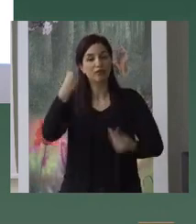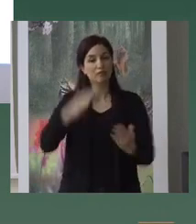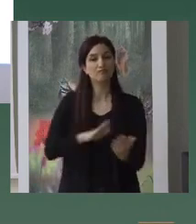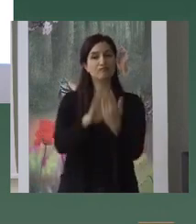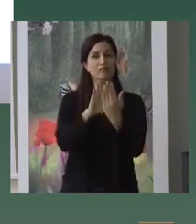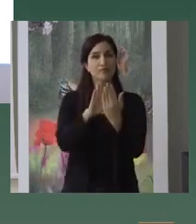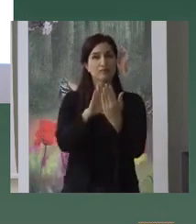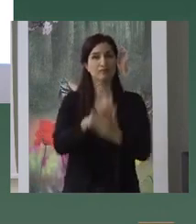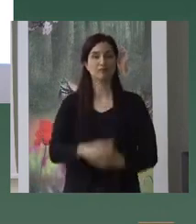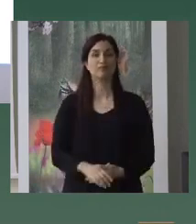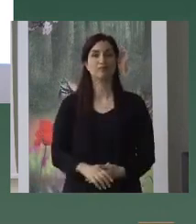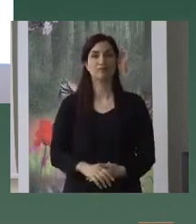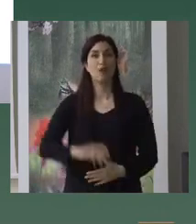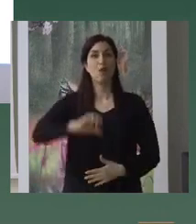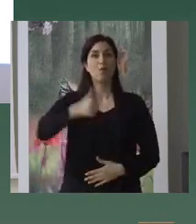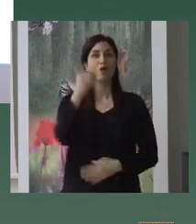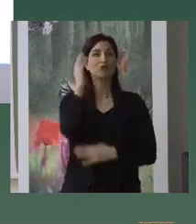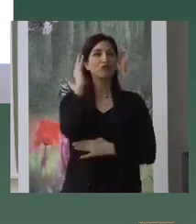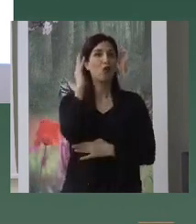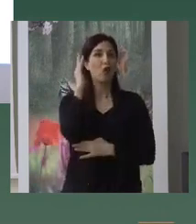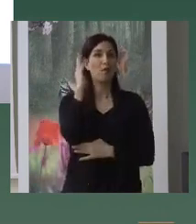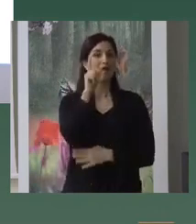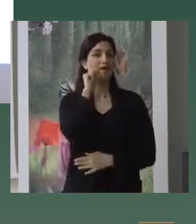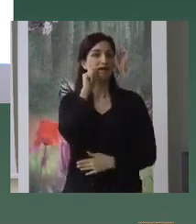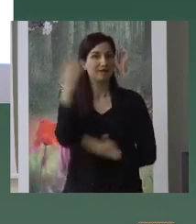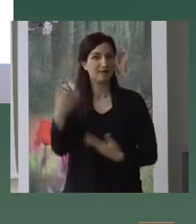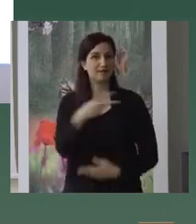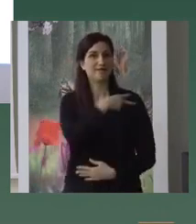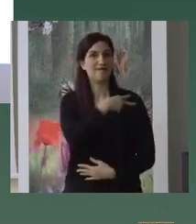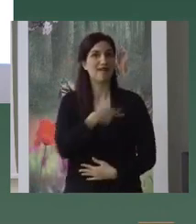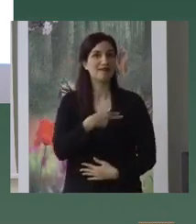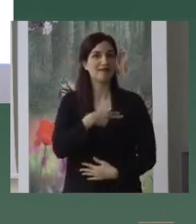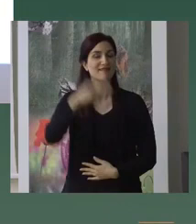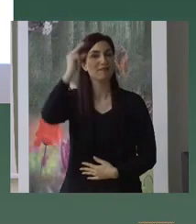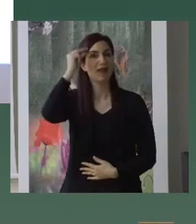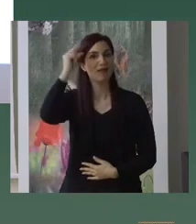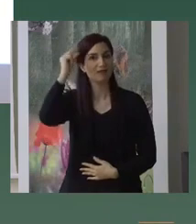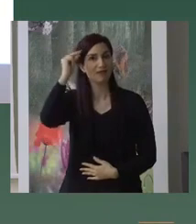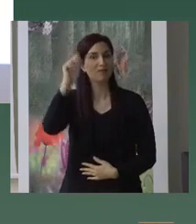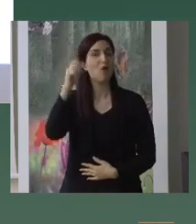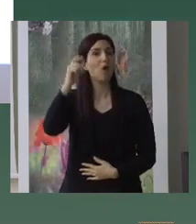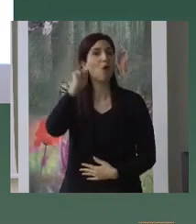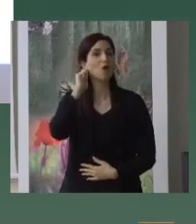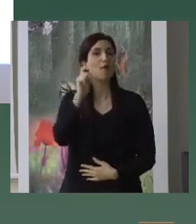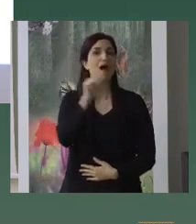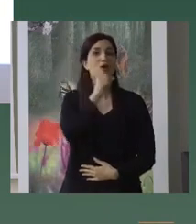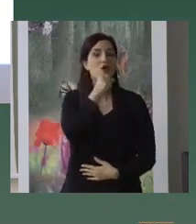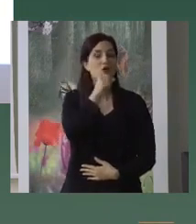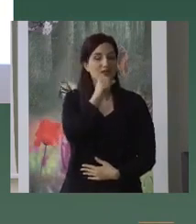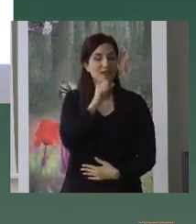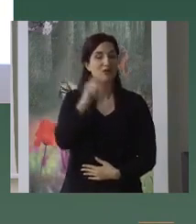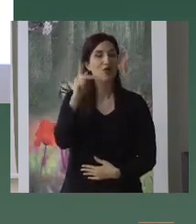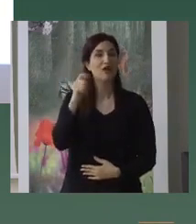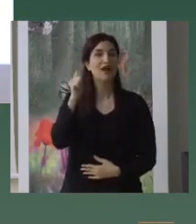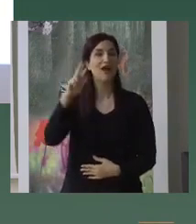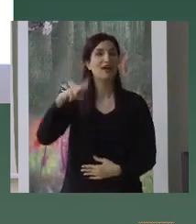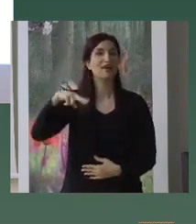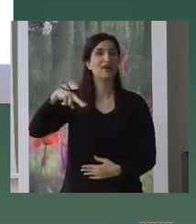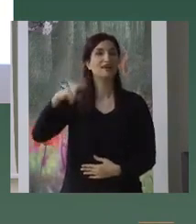βαρύ βιογραφικό. Είναι καθηγητής στο Πανεπιστήμιο Αθηνών, είναι μέλος της Εθνικής και